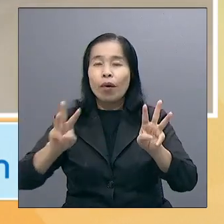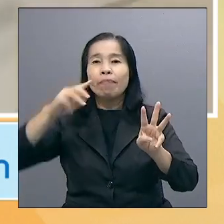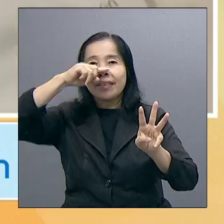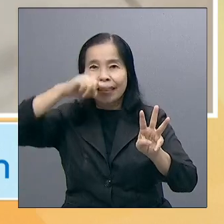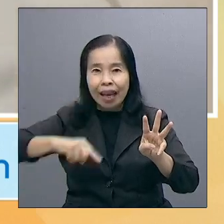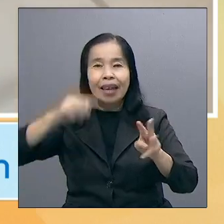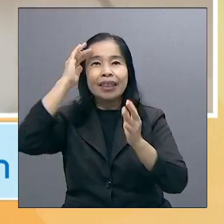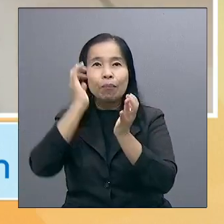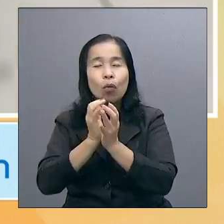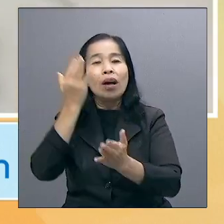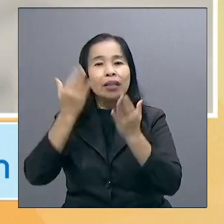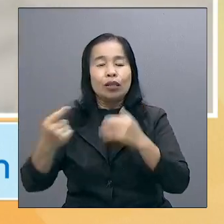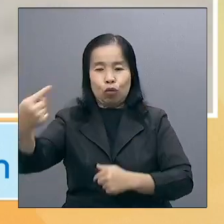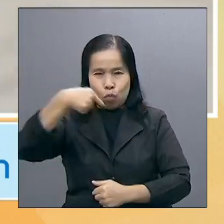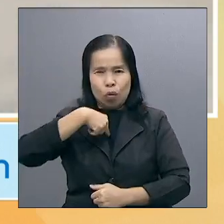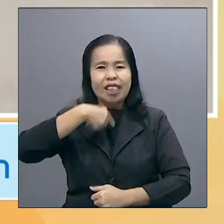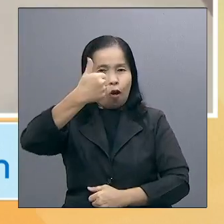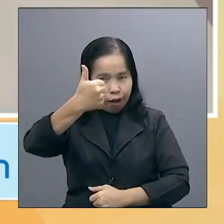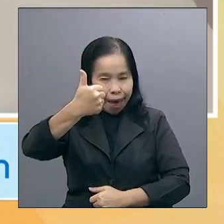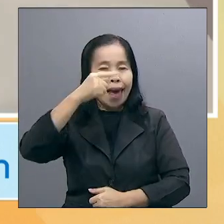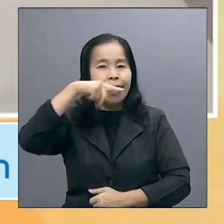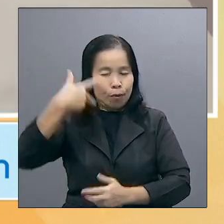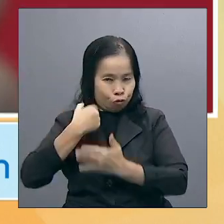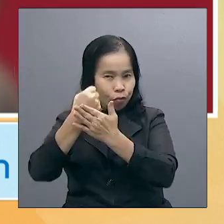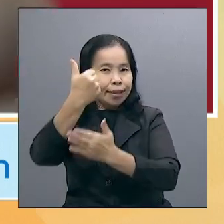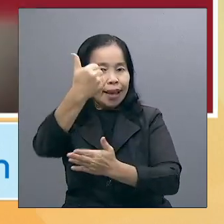comหอแ้งเขามาที่รายการของเราก็ได้เช่นเดียวกันค่